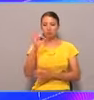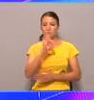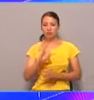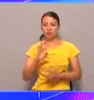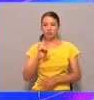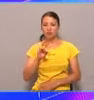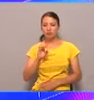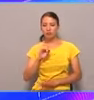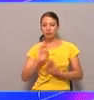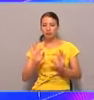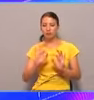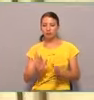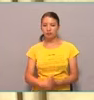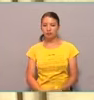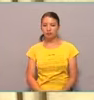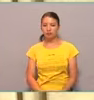Нұрлан Әлімбаев тарқатады.